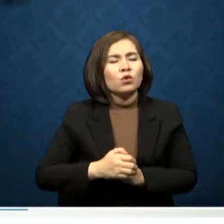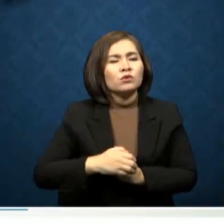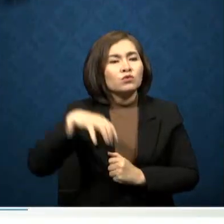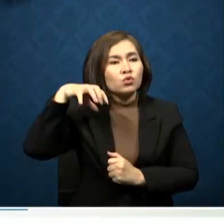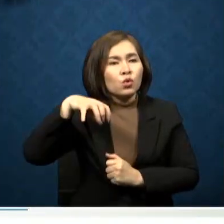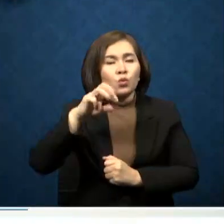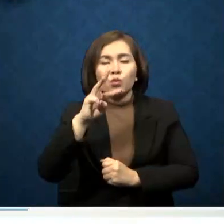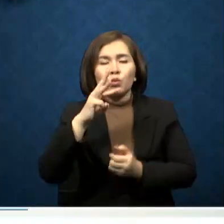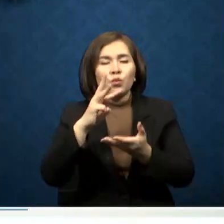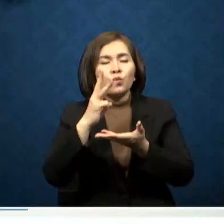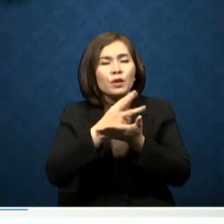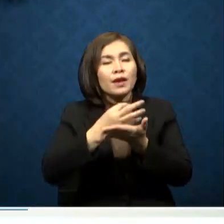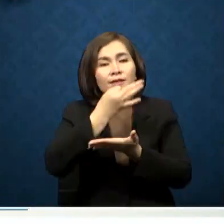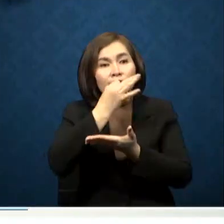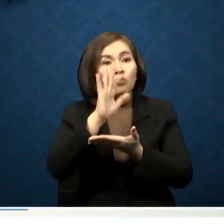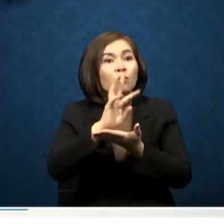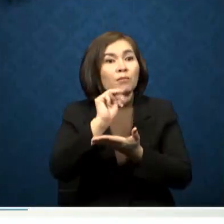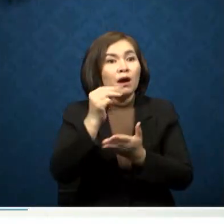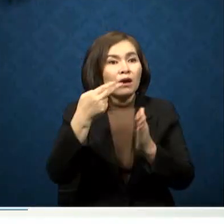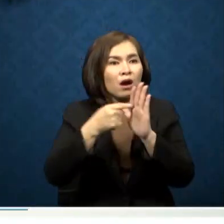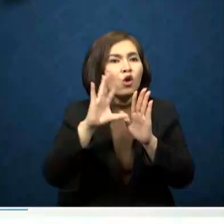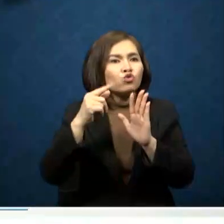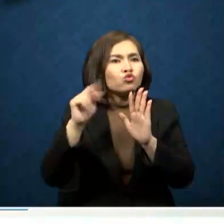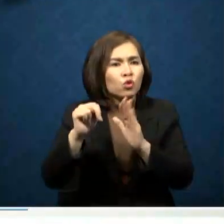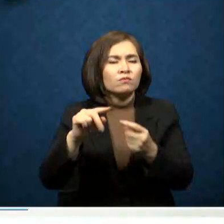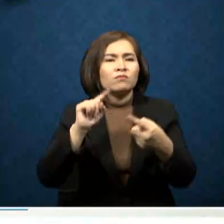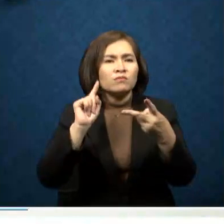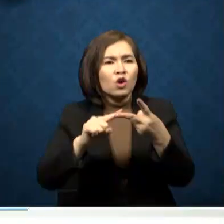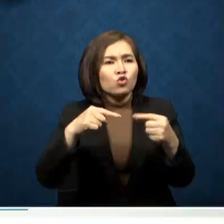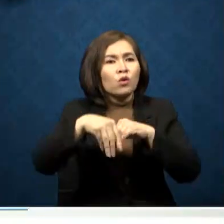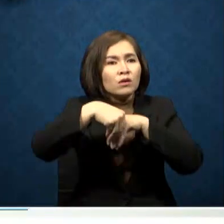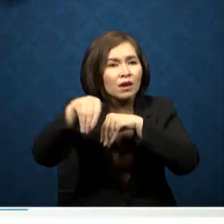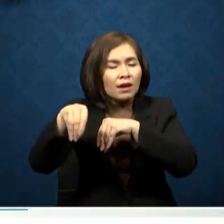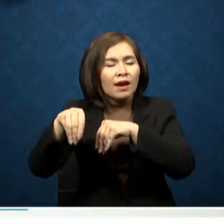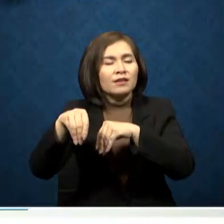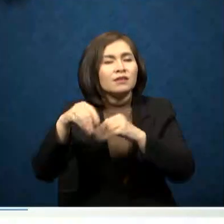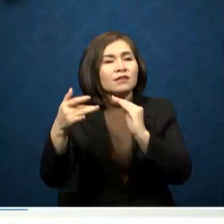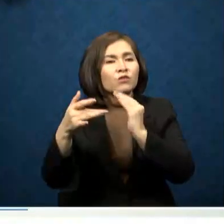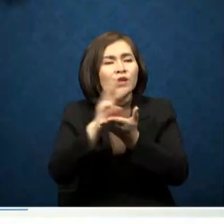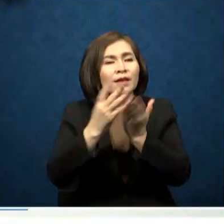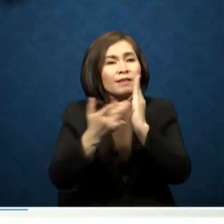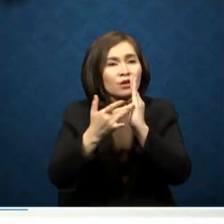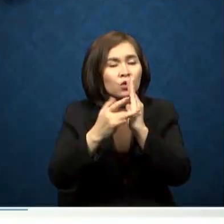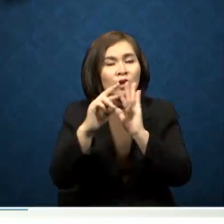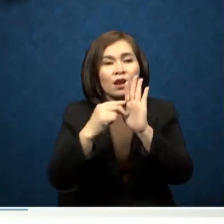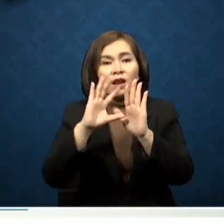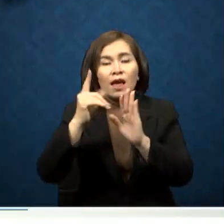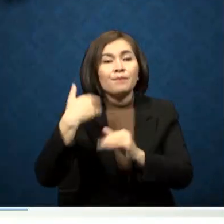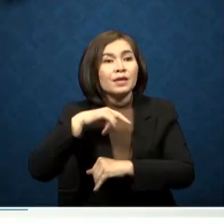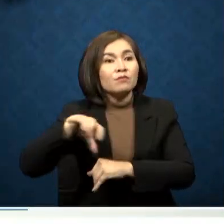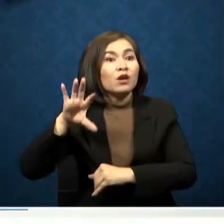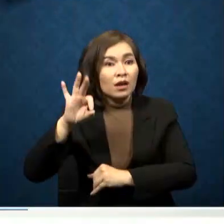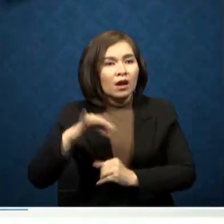มหาชน 2เครือข่ายมหาวิทยาลัยเทคโนโลยีราชมงคล 9แห่ง 3สำนักงานเลขาธิการเลขาธิการสภาการ